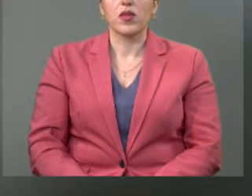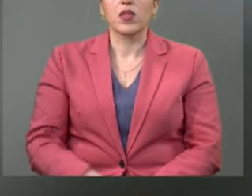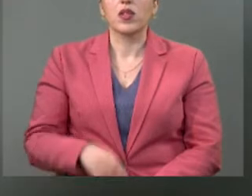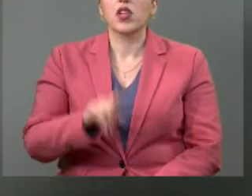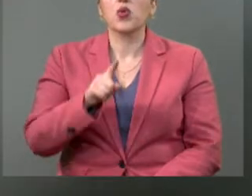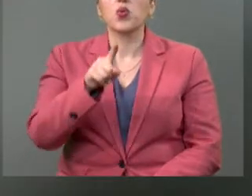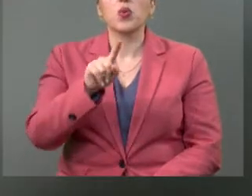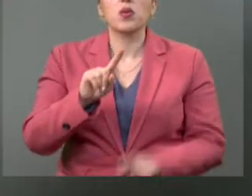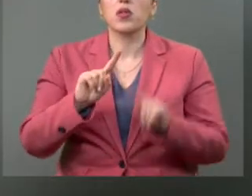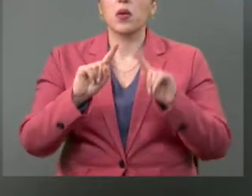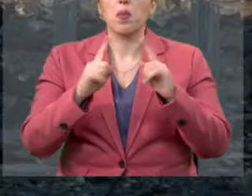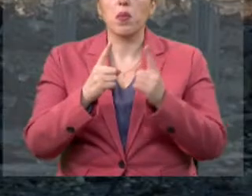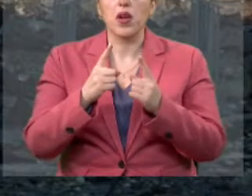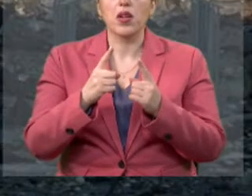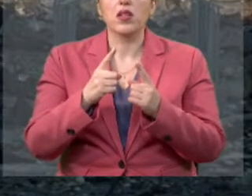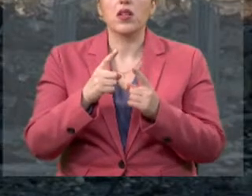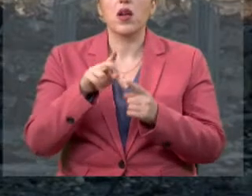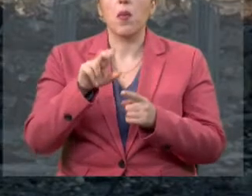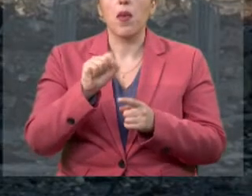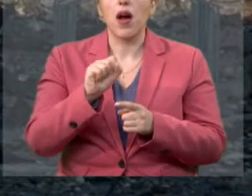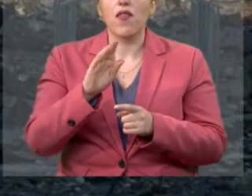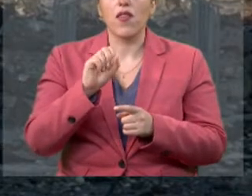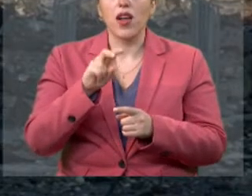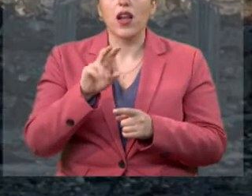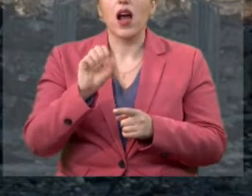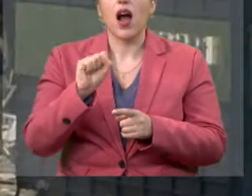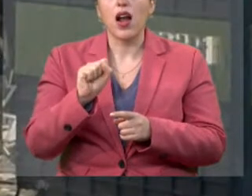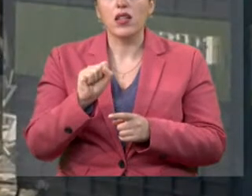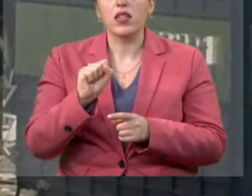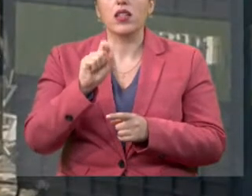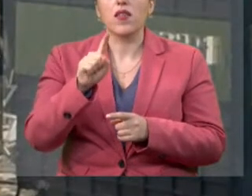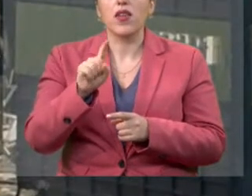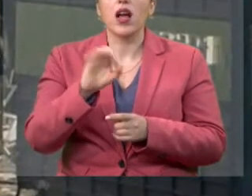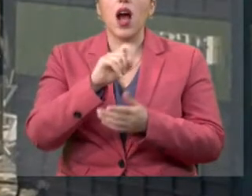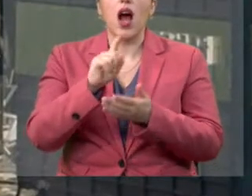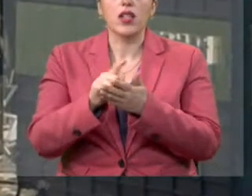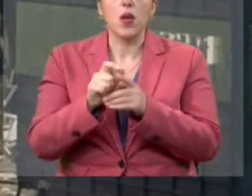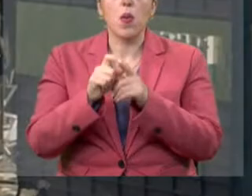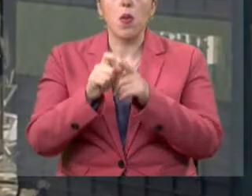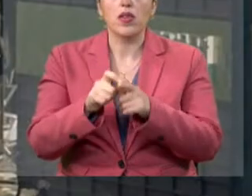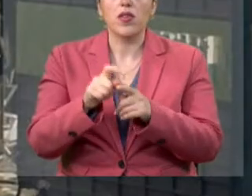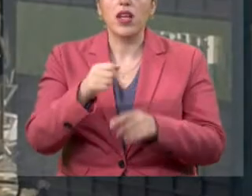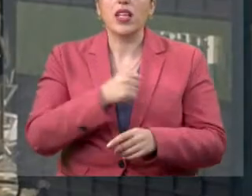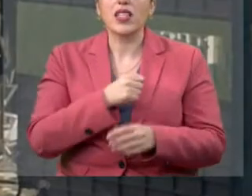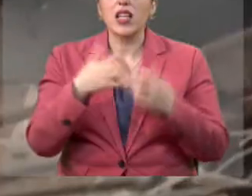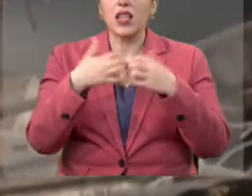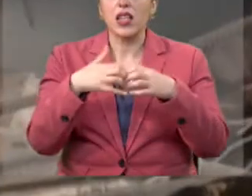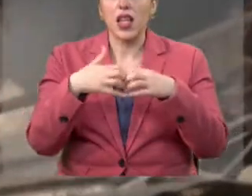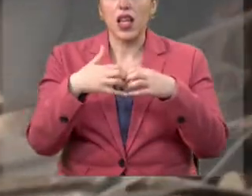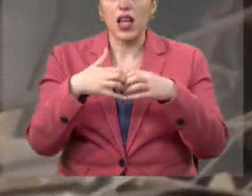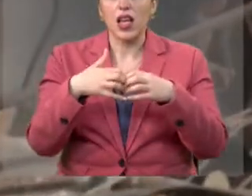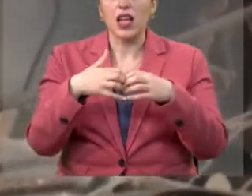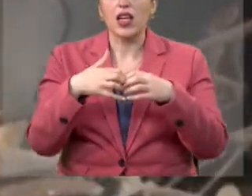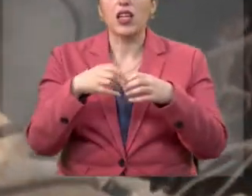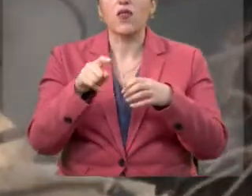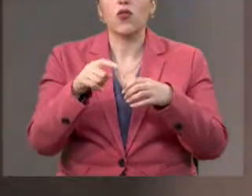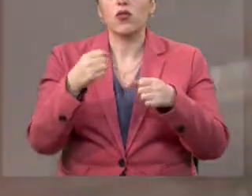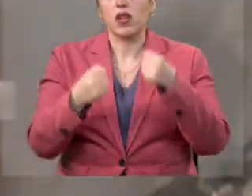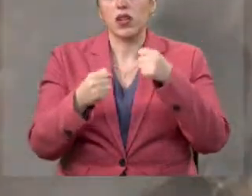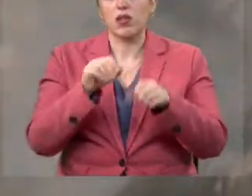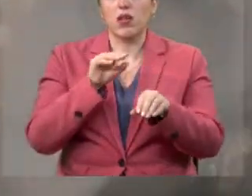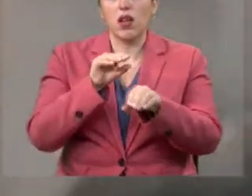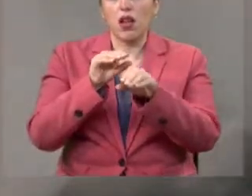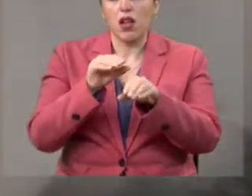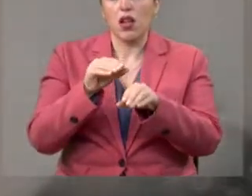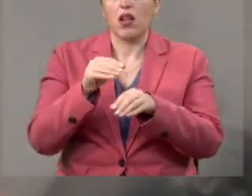ձեզ ձերբակալել հարցին, Պավել Արտեմյև ներկայացած տղամարդը պատասխանում է տեխնիկայի տեղաշարժերը պատկերող տեսագրությունը